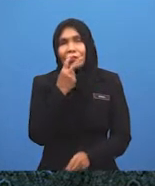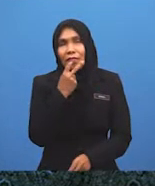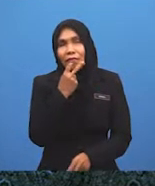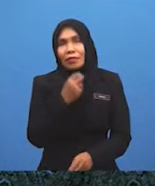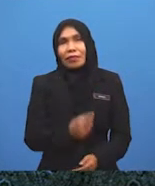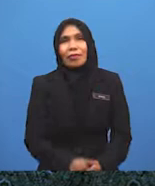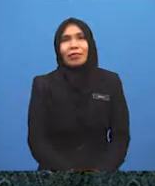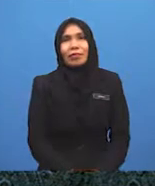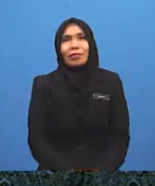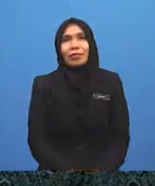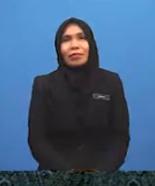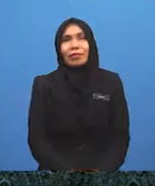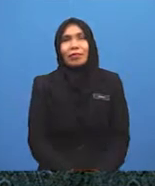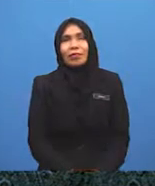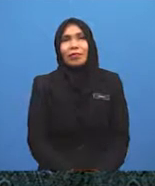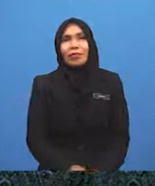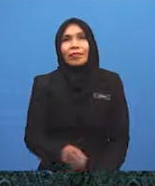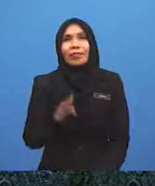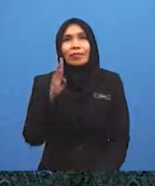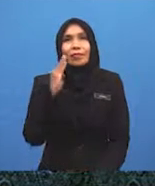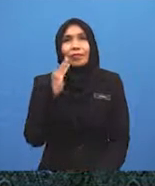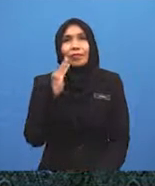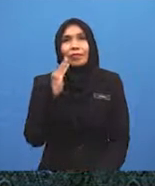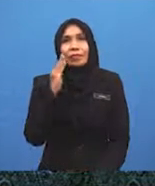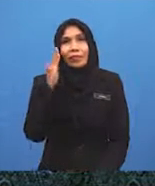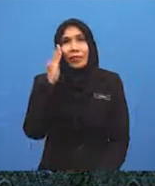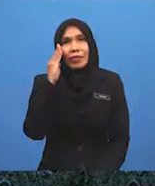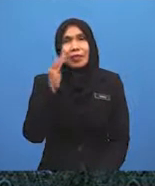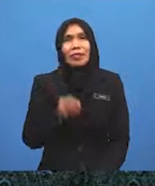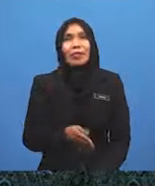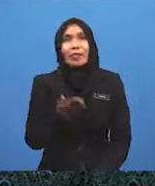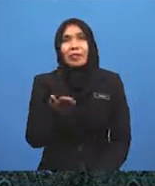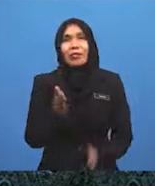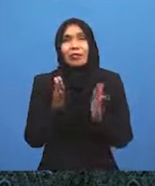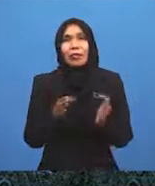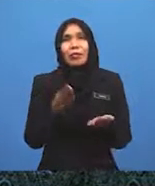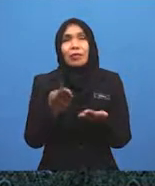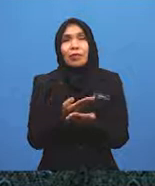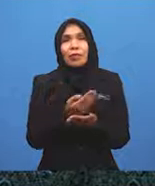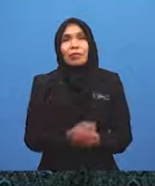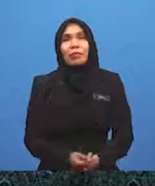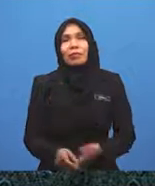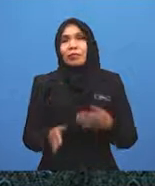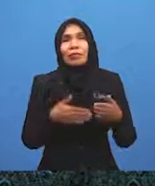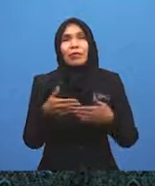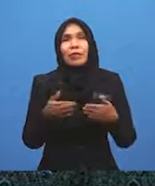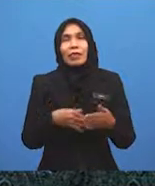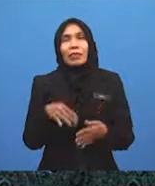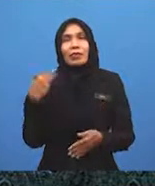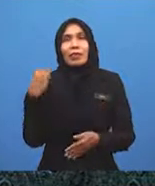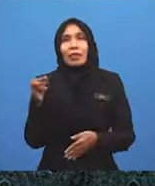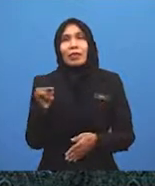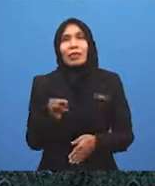Benny, kamu orang baru di kawasan kejiranan itu. Tak apa. Mereka belum mengenali